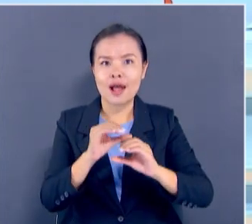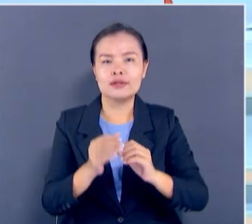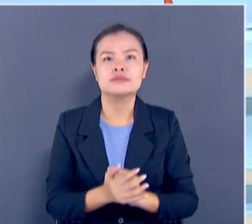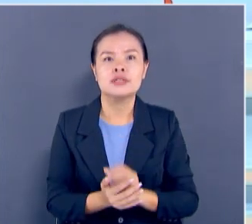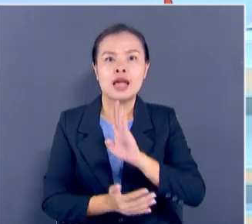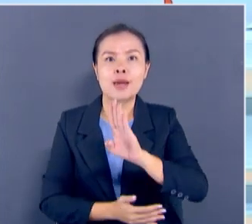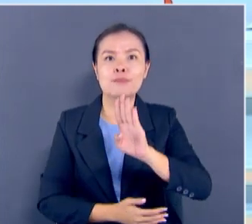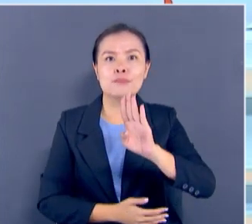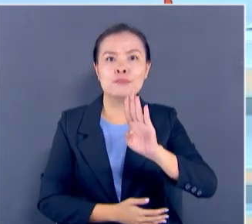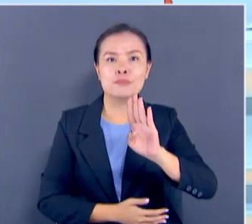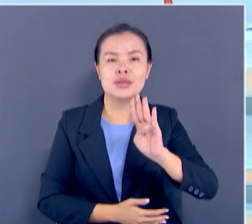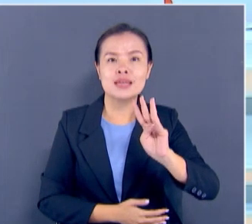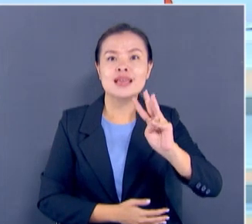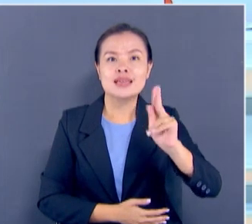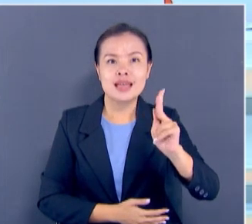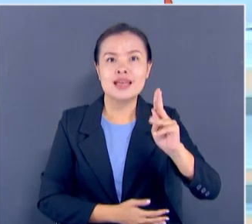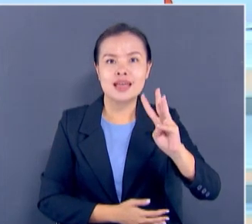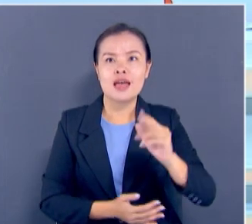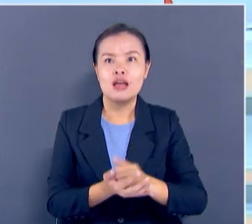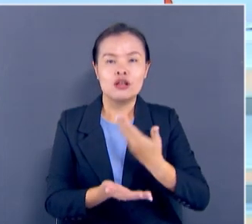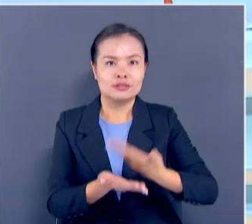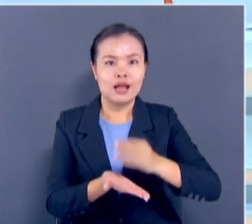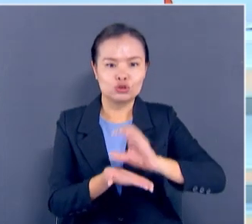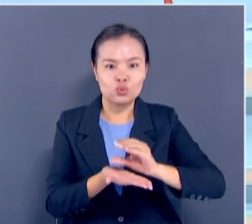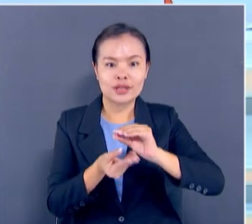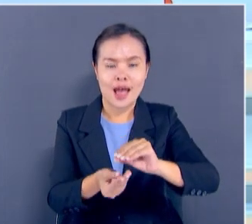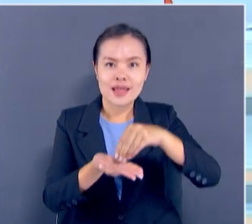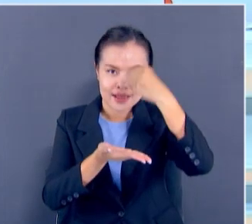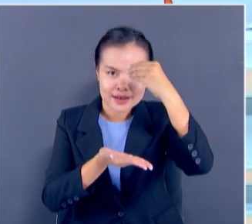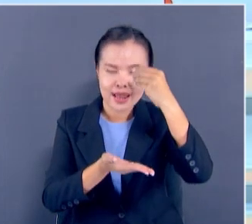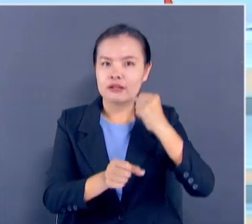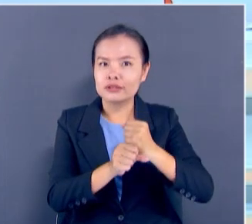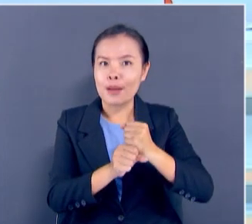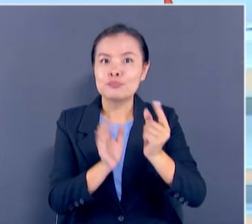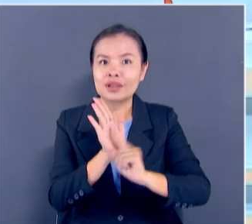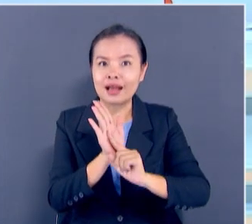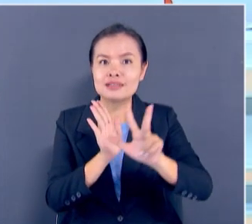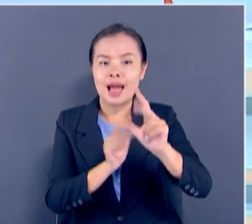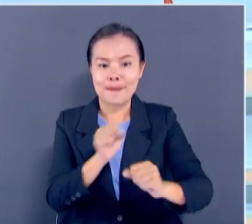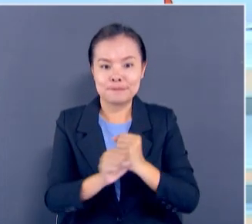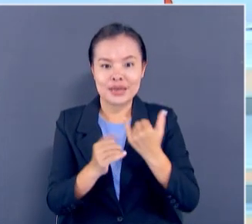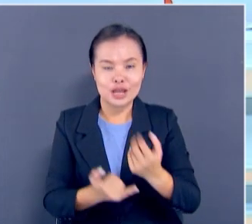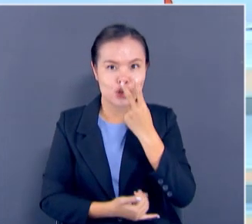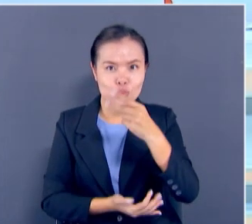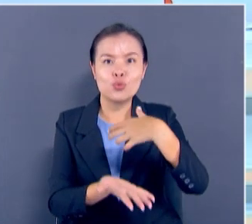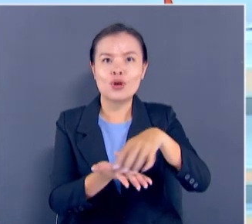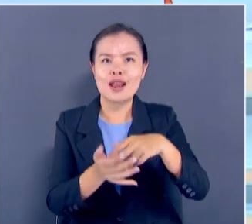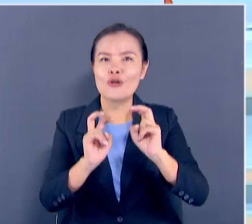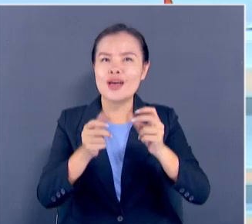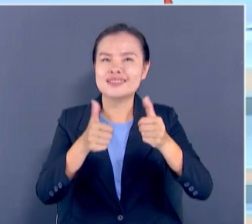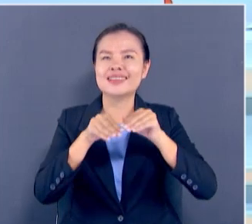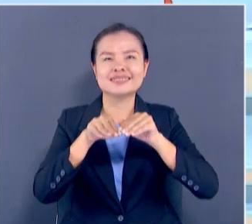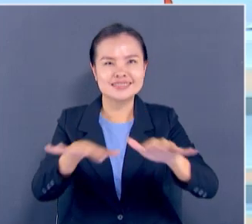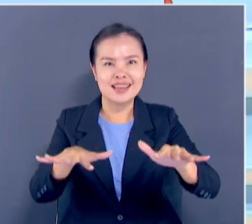Care อาสาสร้างสุขสู่ชุมชนทุนนี้พี่ให้น้องทำต่อเนื่องเป็นปีที่3แล้วดังนั้นไปติดตามพร้อมกันกับเรื่องดี